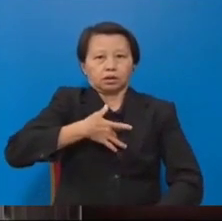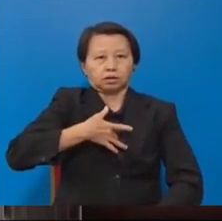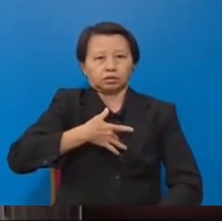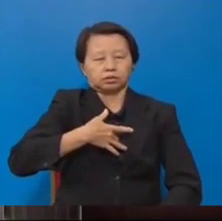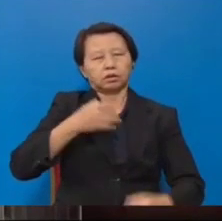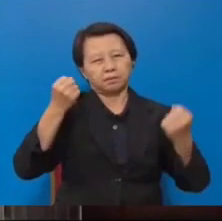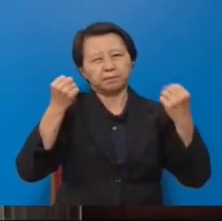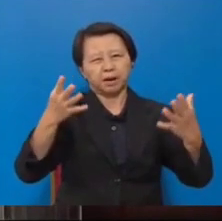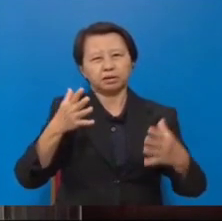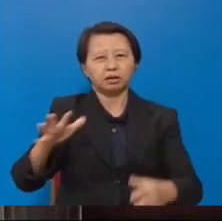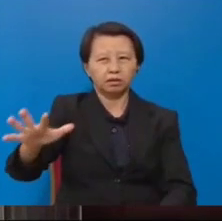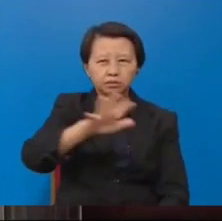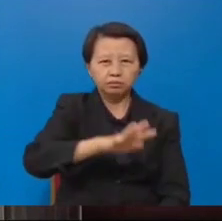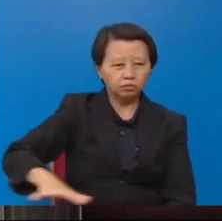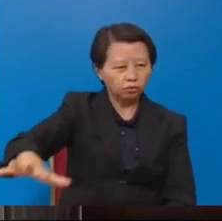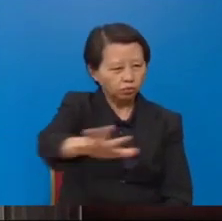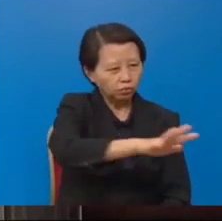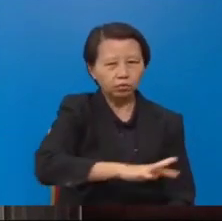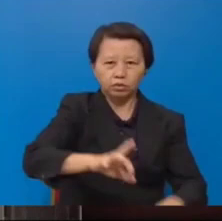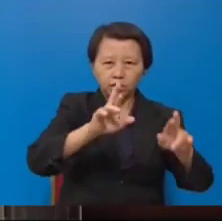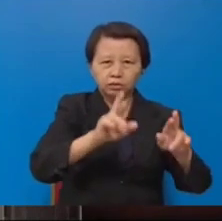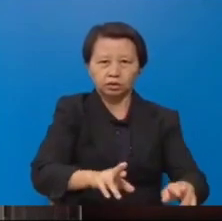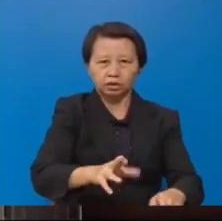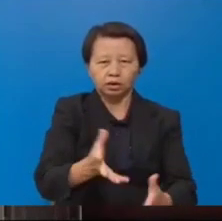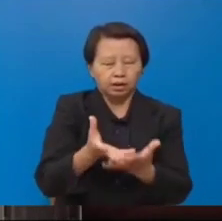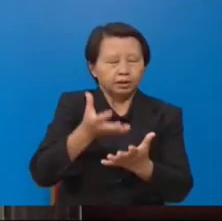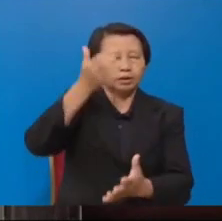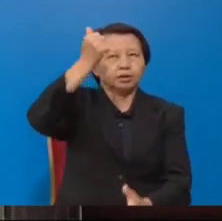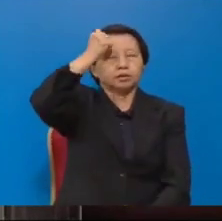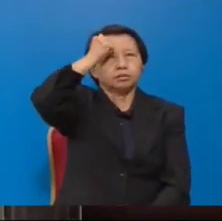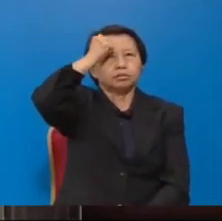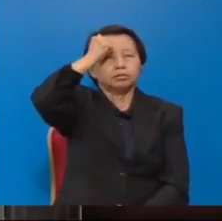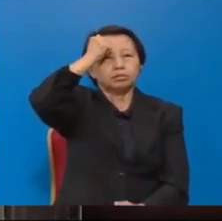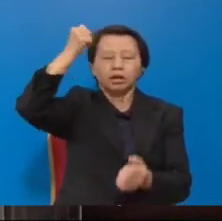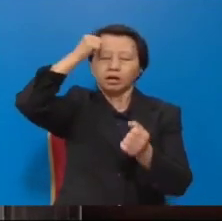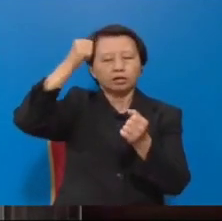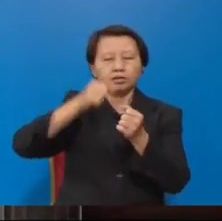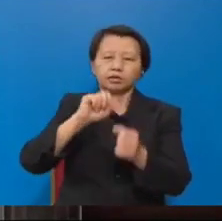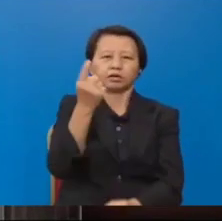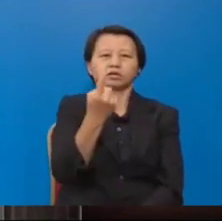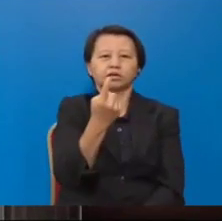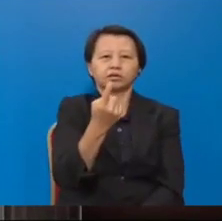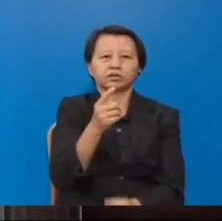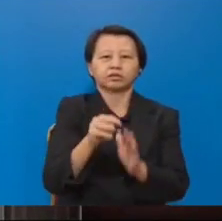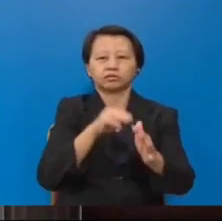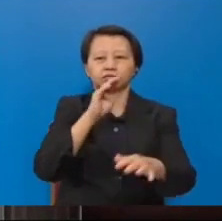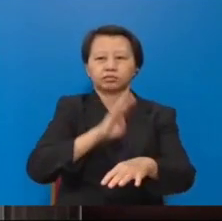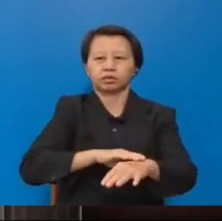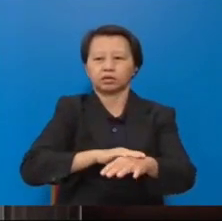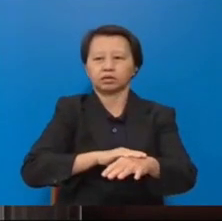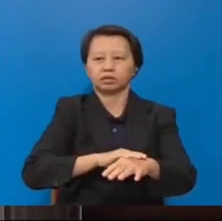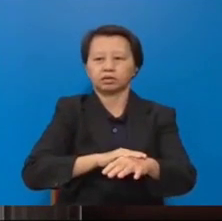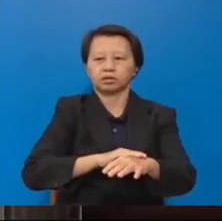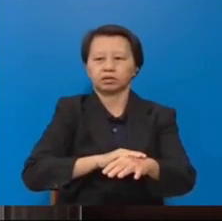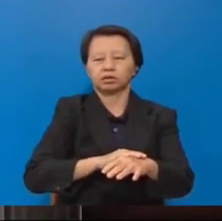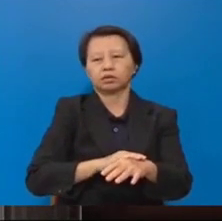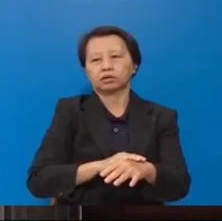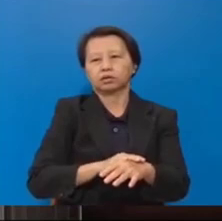kebanyakan ratu-ratu rakyat gitu menghafal ataupun kita stakat menghafal semua sekitar